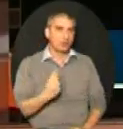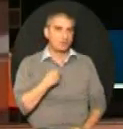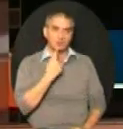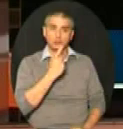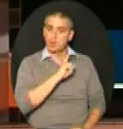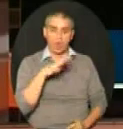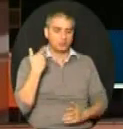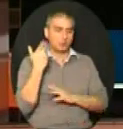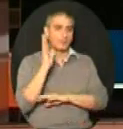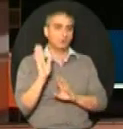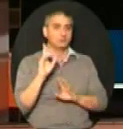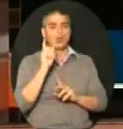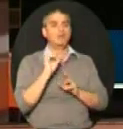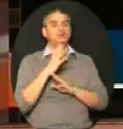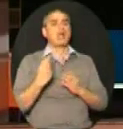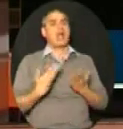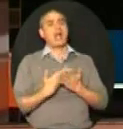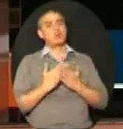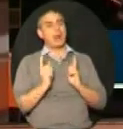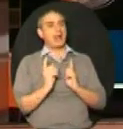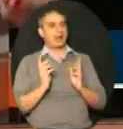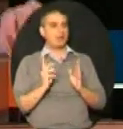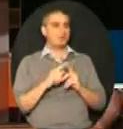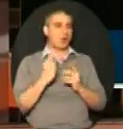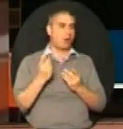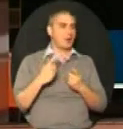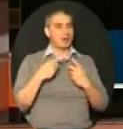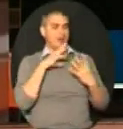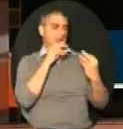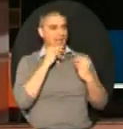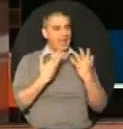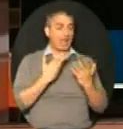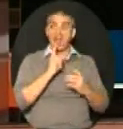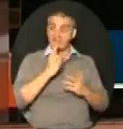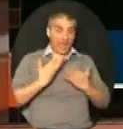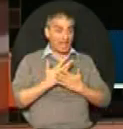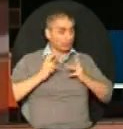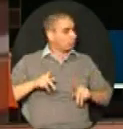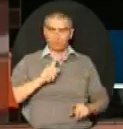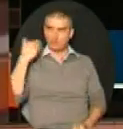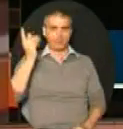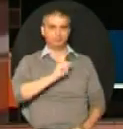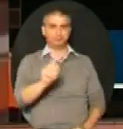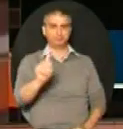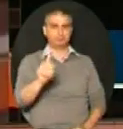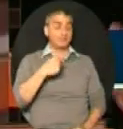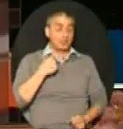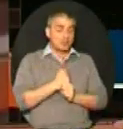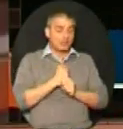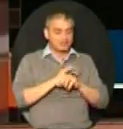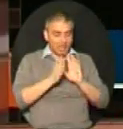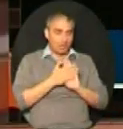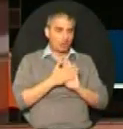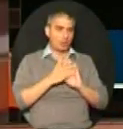לדבריי, לא יהיו בחוץ, אולי יהיה משדרי אקטואליה, זה הדבר היחיד שאולי יהיו מוכנים להתפשר עליו. החדשות לא יהיו בחוץ, זה לא יכול להיות, אנחנו נעשה את כל